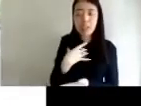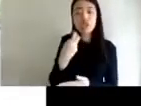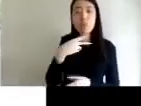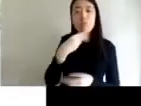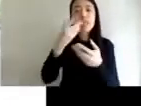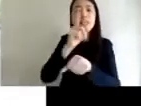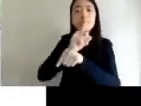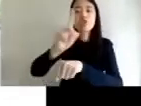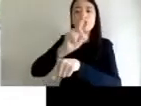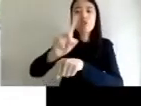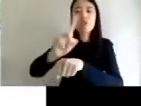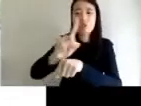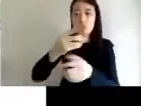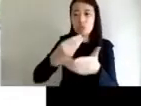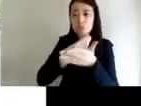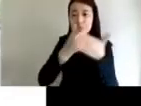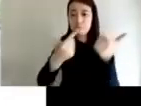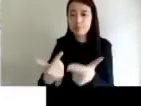分鐘時間大家。